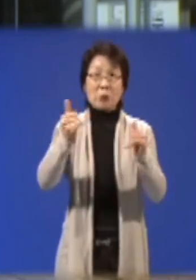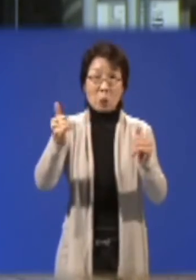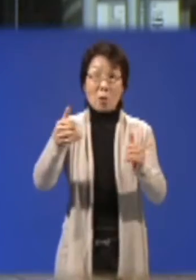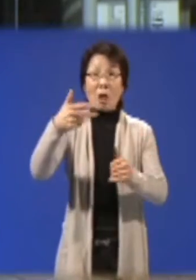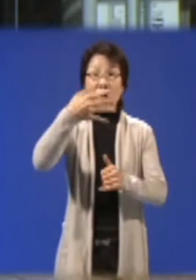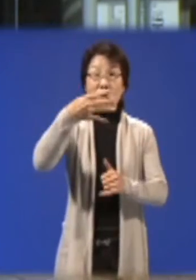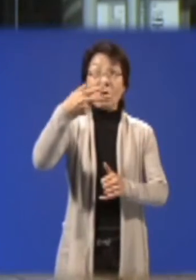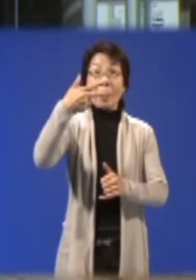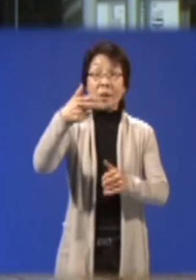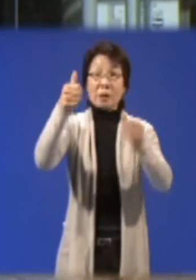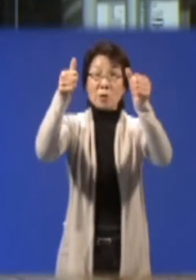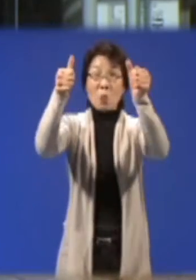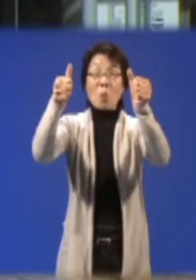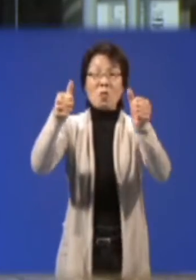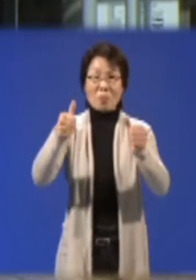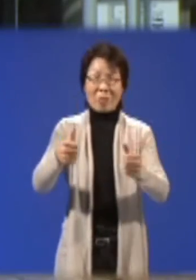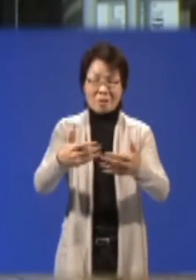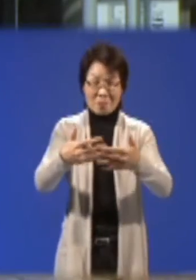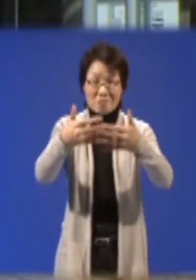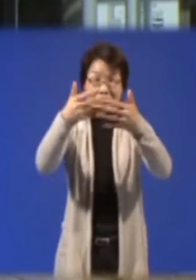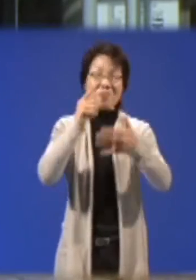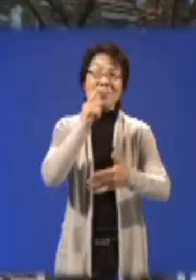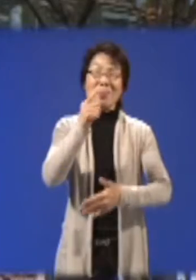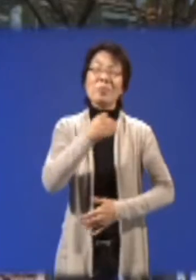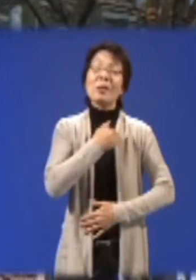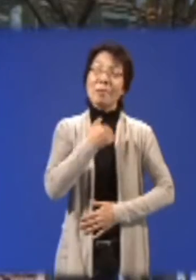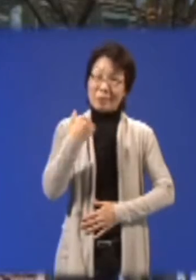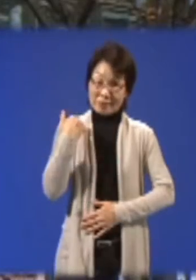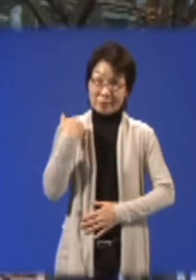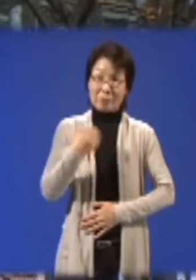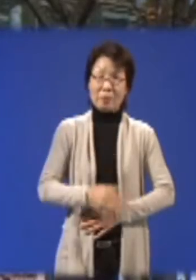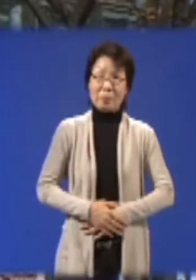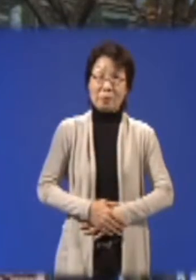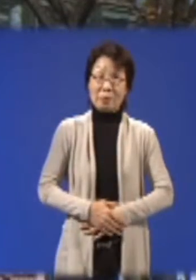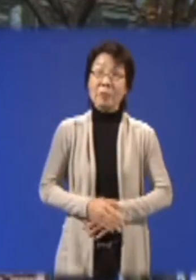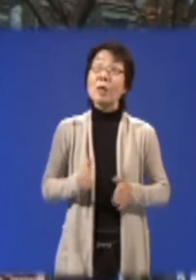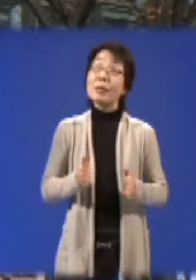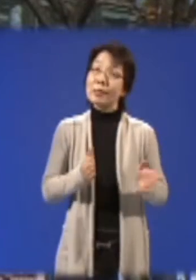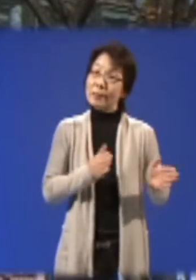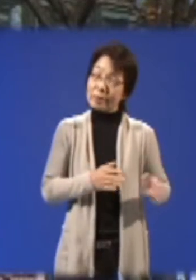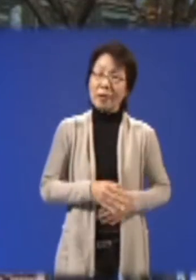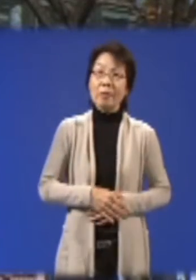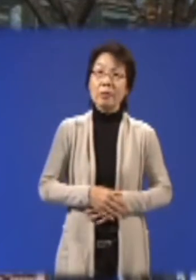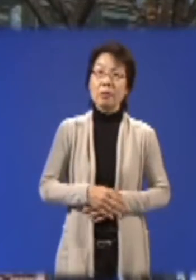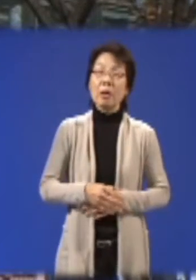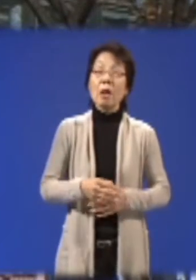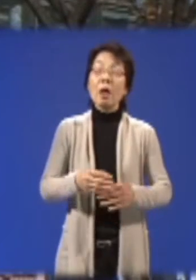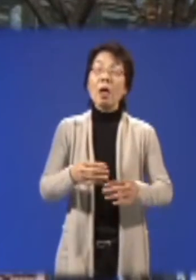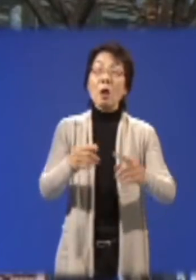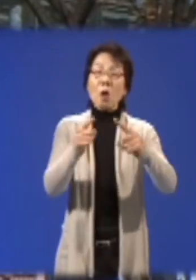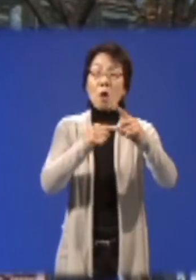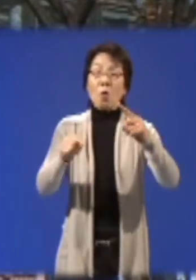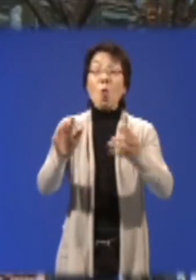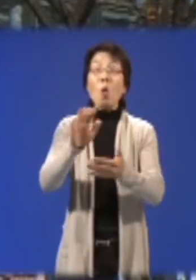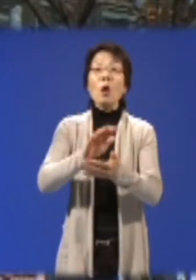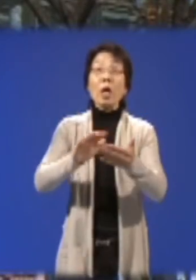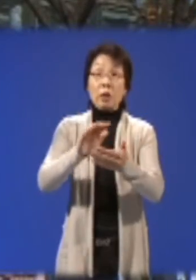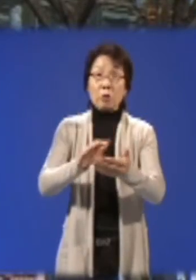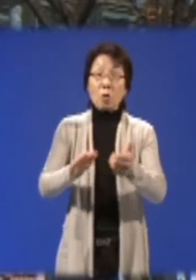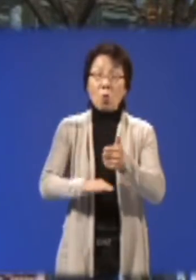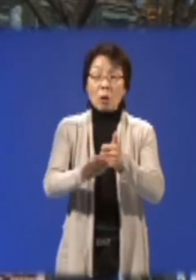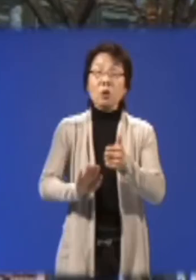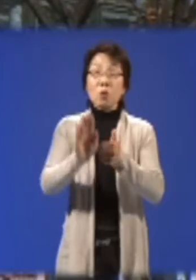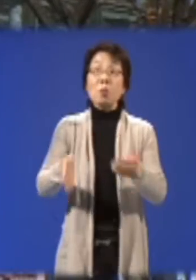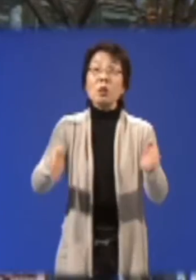見られますので、チェックしてみてくださいね。さて、その四日市郊外と環境未来館のオープ